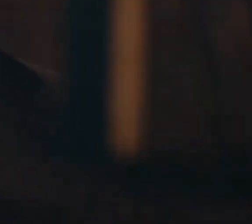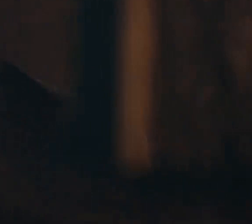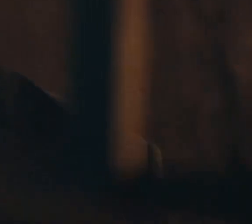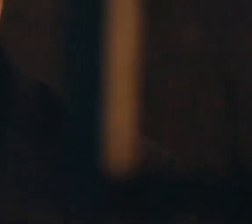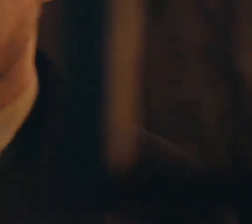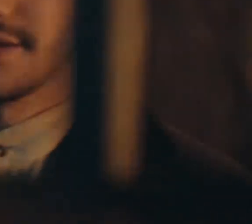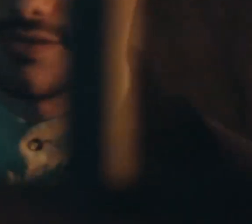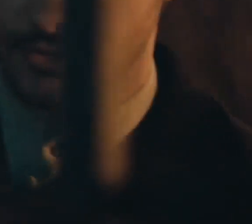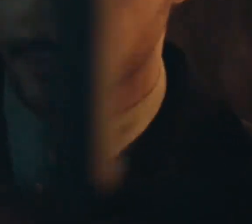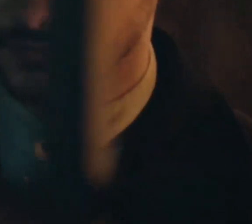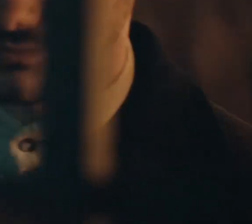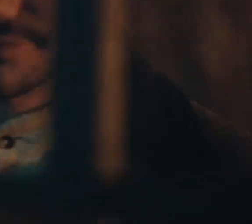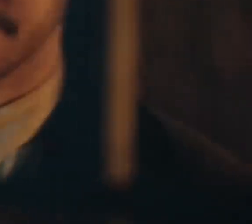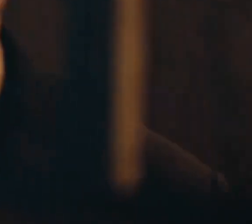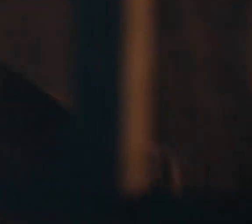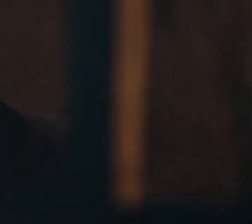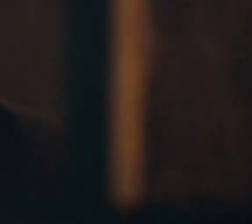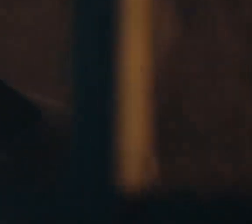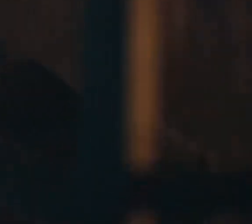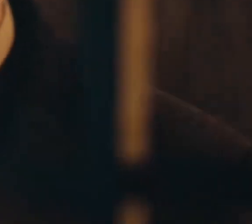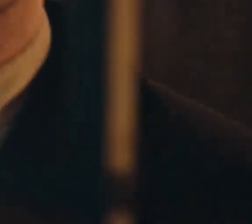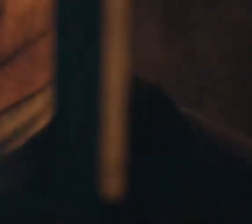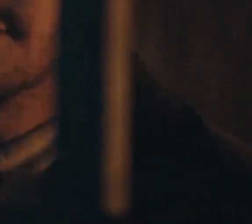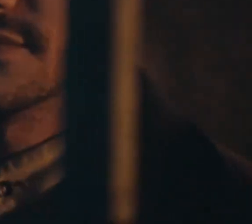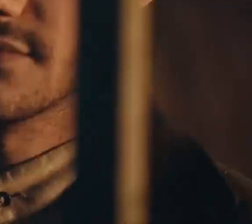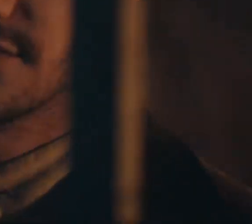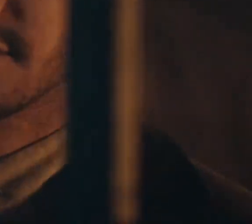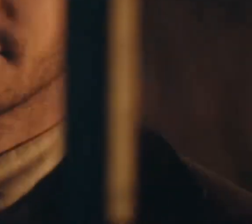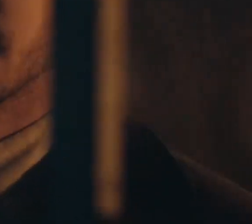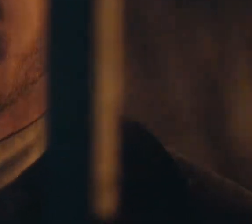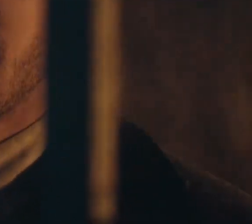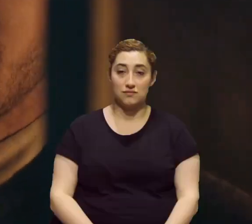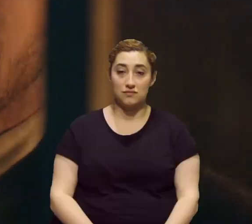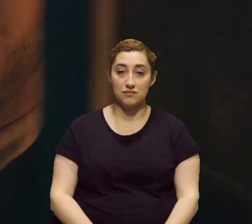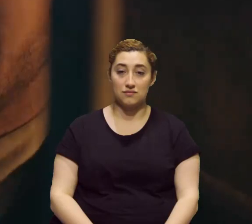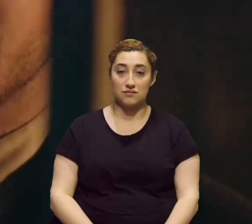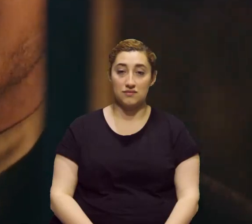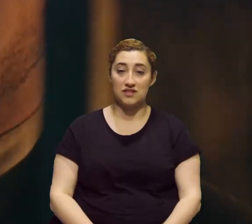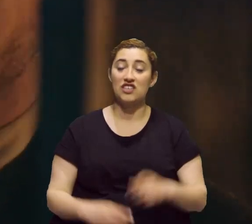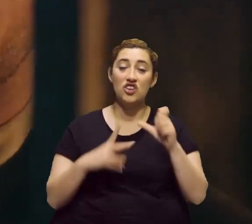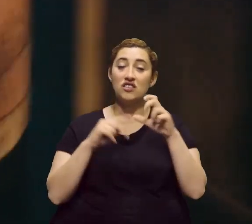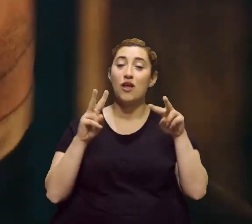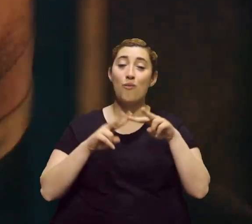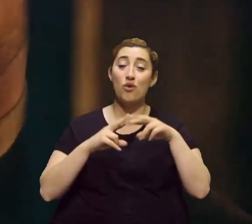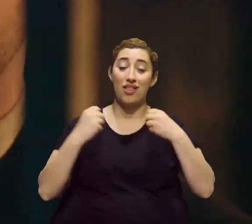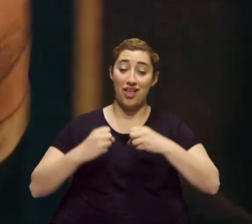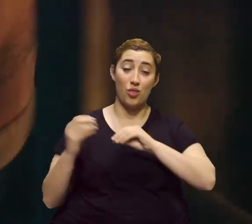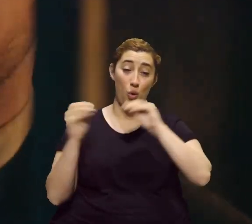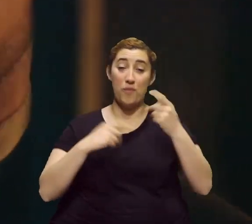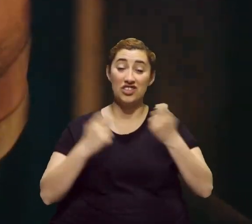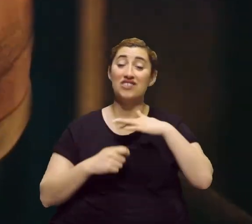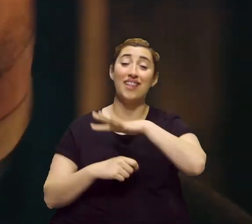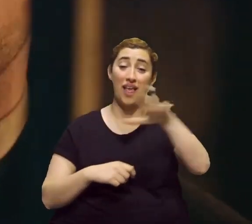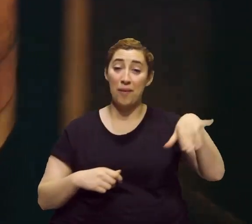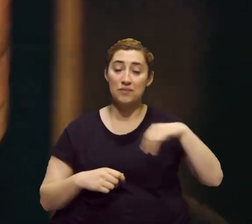Ahmet yavaş yavaş parmaklıklara doğru yaklaşıyor. Yüzünde acı bir tebessüm var. Şehzade Murat'ı tahta çıkarmaya çalışan